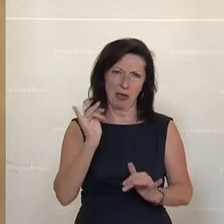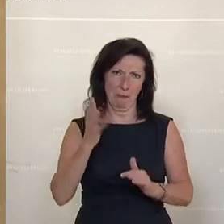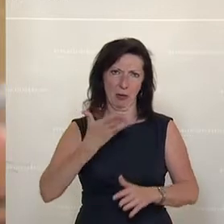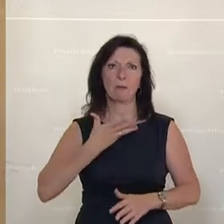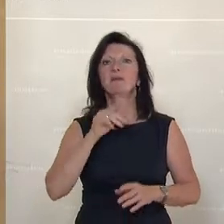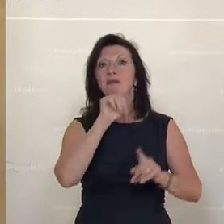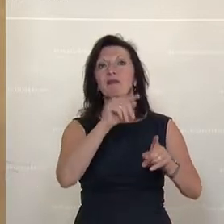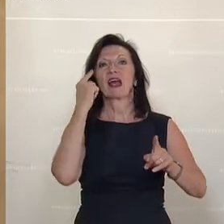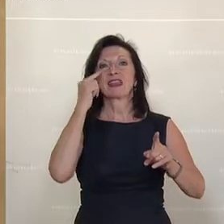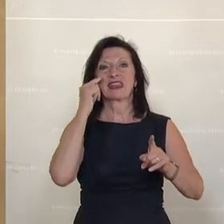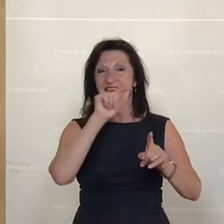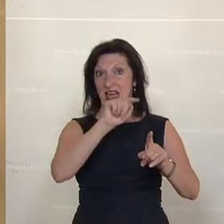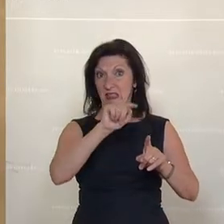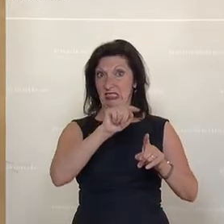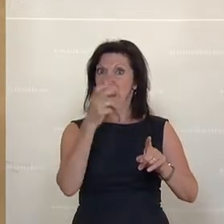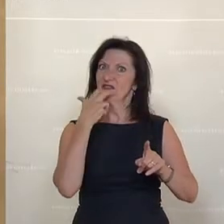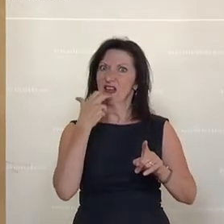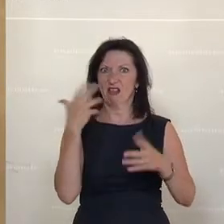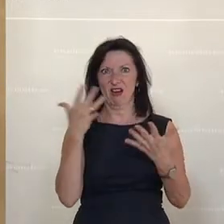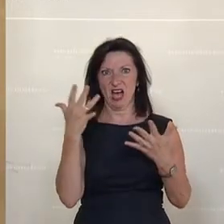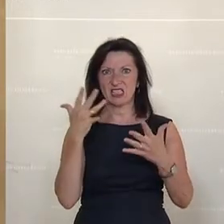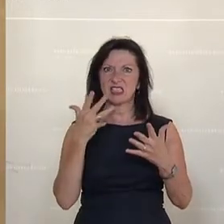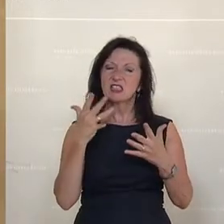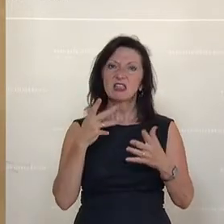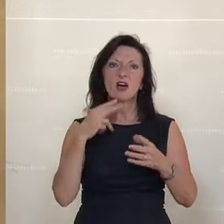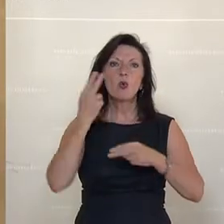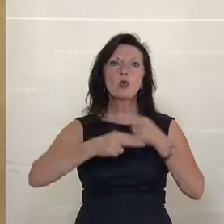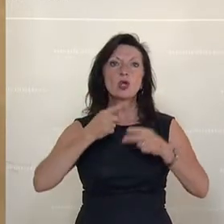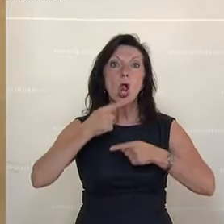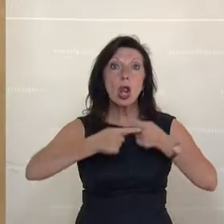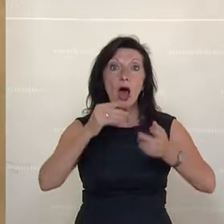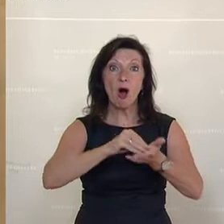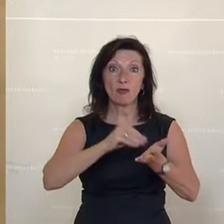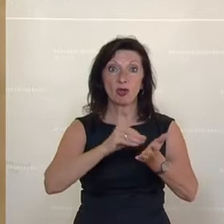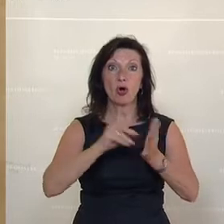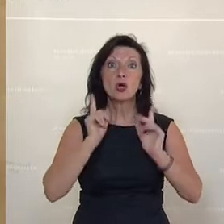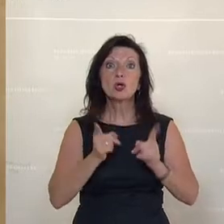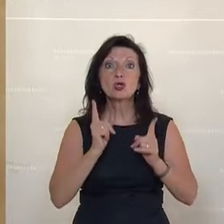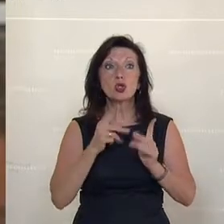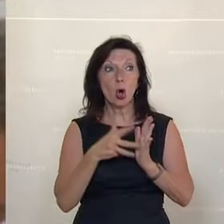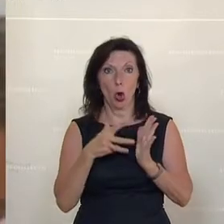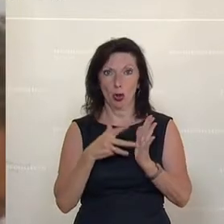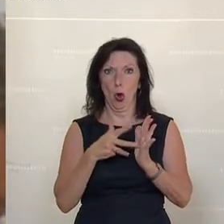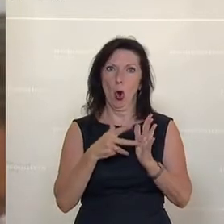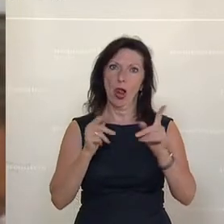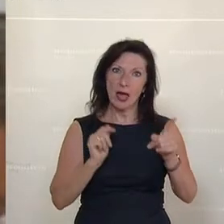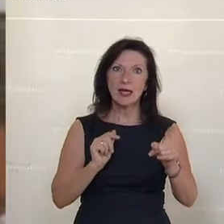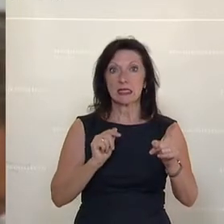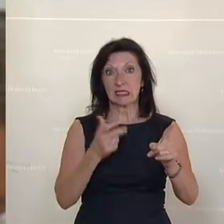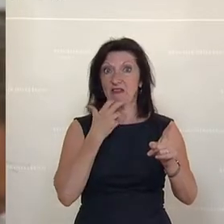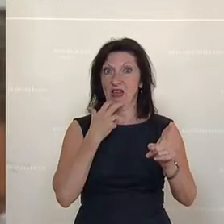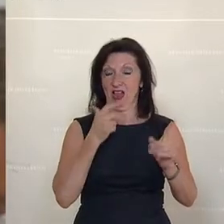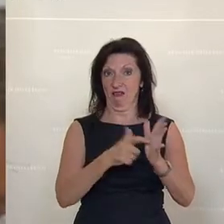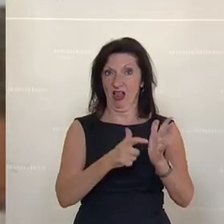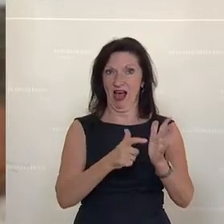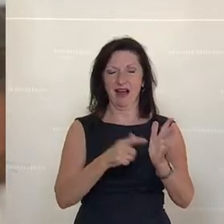geht, nämlich um die Kontrolle während laufender Ermittlungsverfahren, das ist ein sehr heikles Thema, und da bin ich auch skeptisch. Ich bin der Meinung, wir